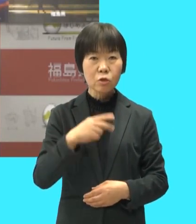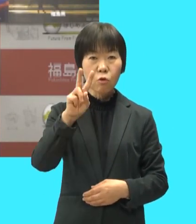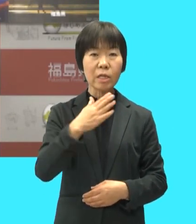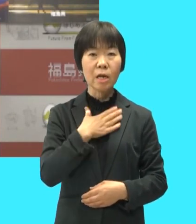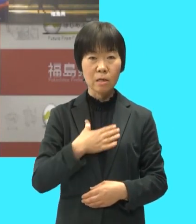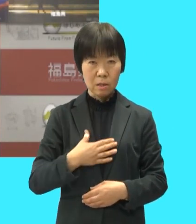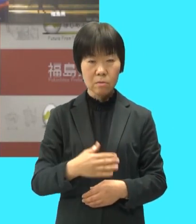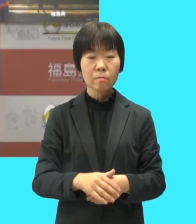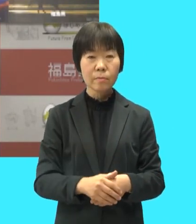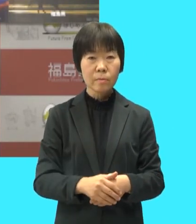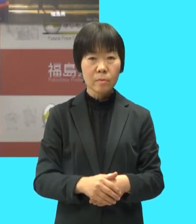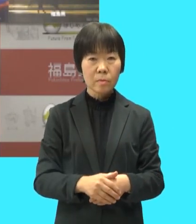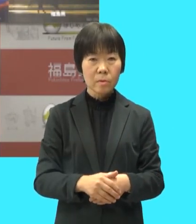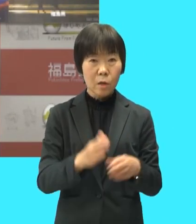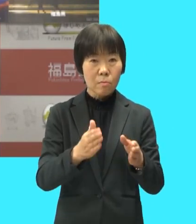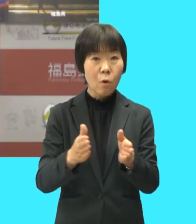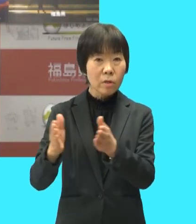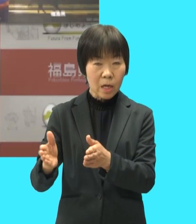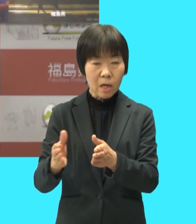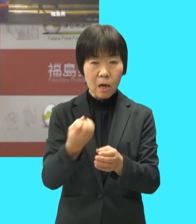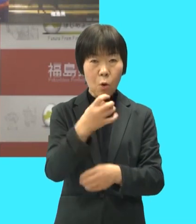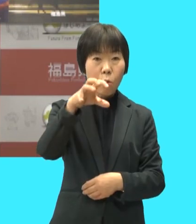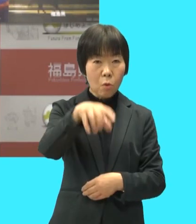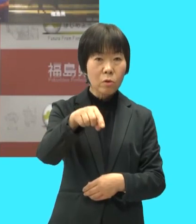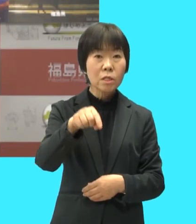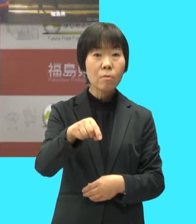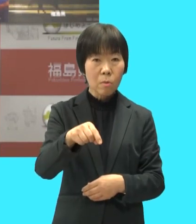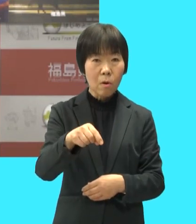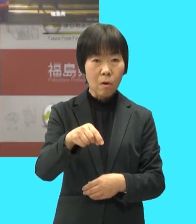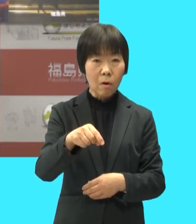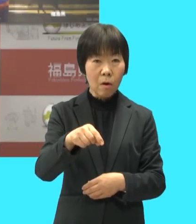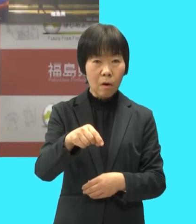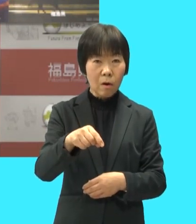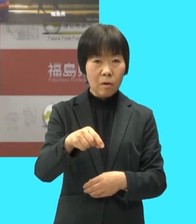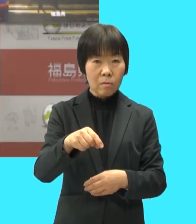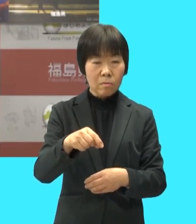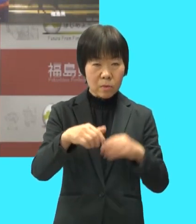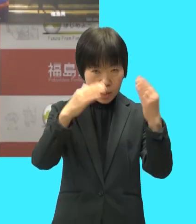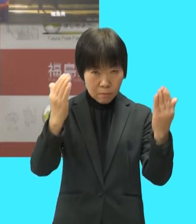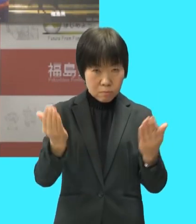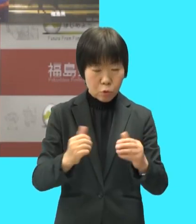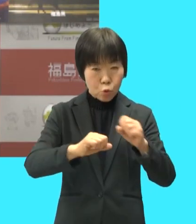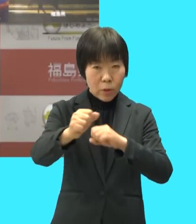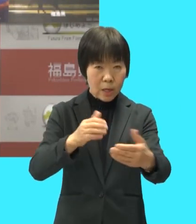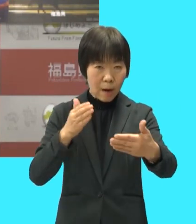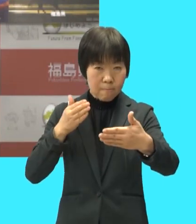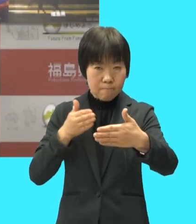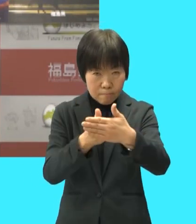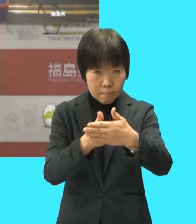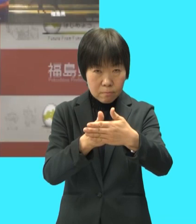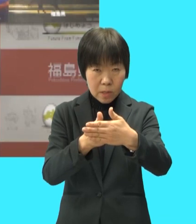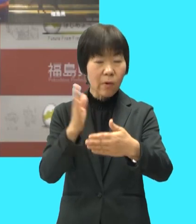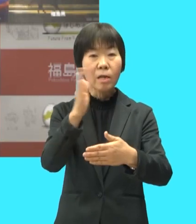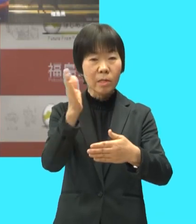。また一方で、香港自身も完全に時計の針が止まったままではありません。間違い